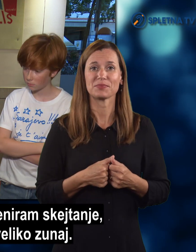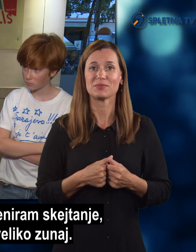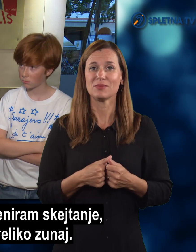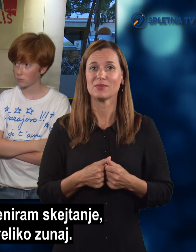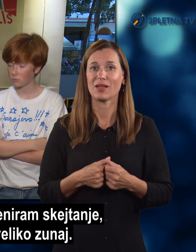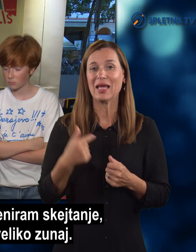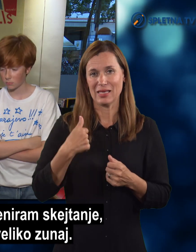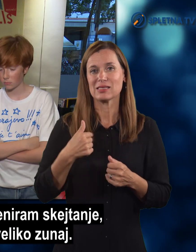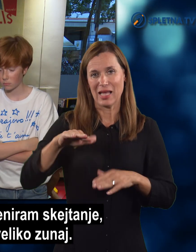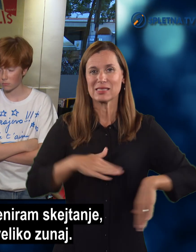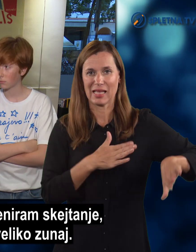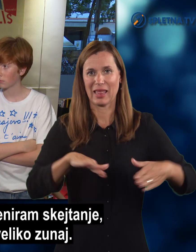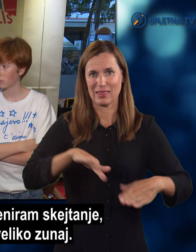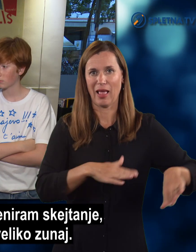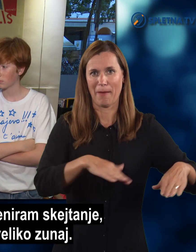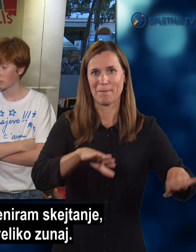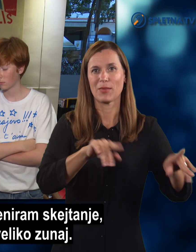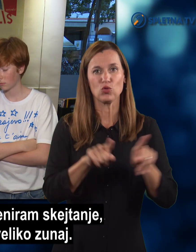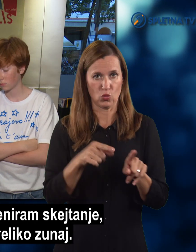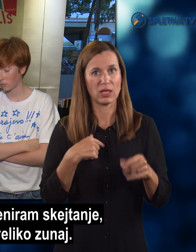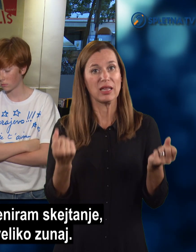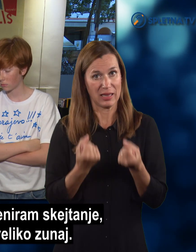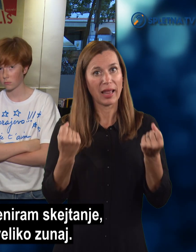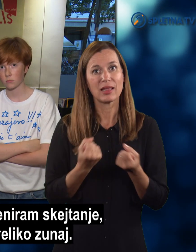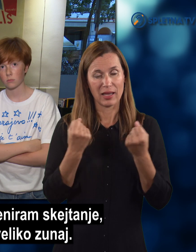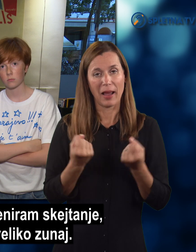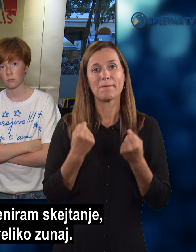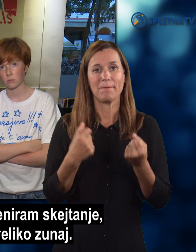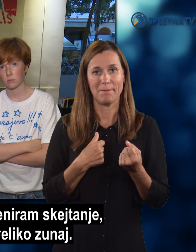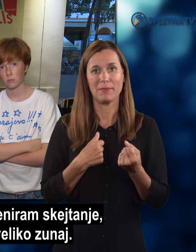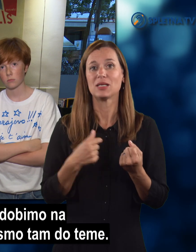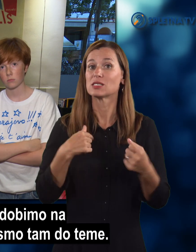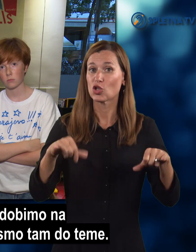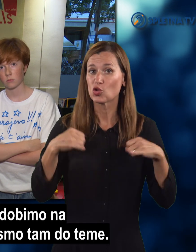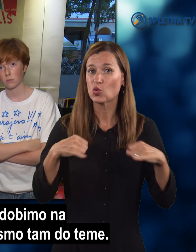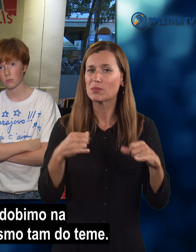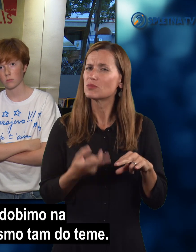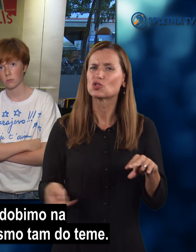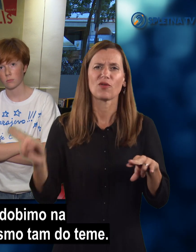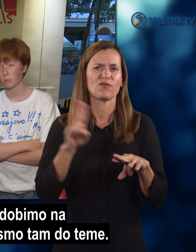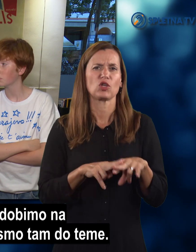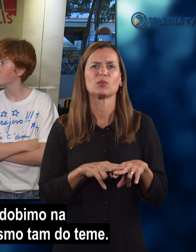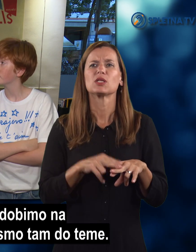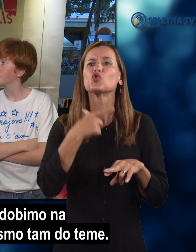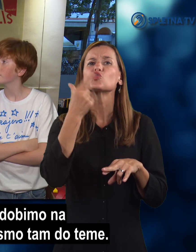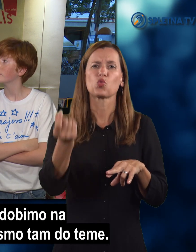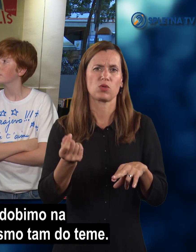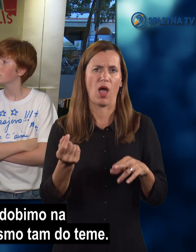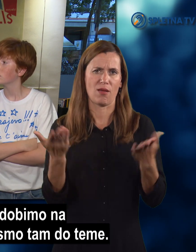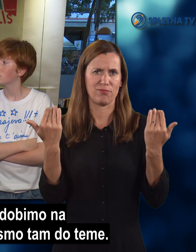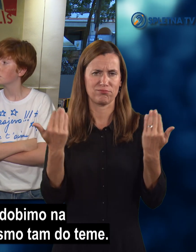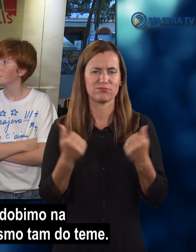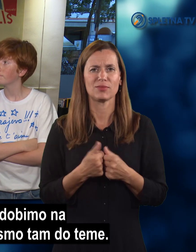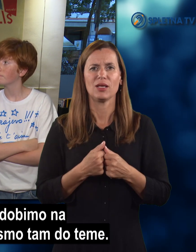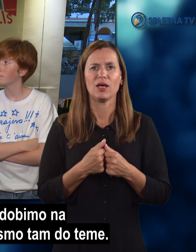tako tudi treniram skejtanje, pa trudim se biti čim več odzunaj. Ponavadi se dobimo s